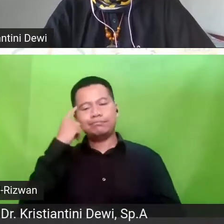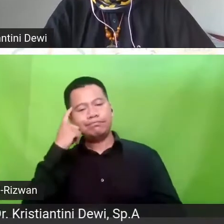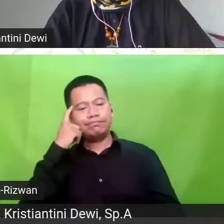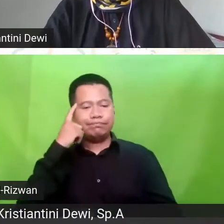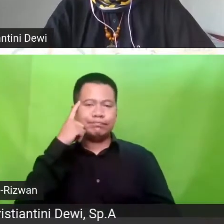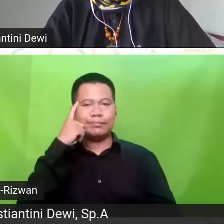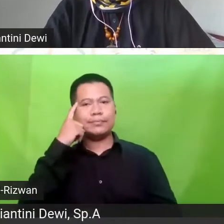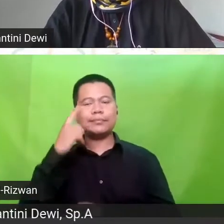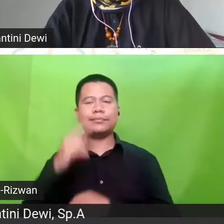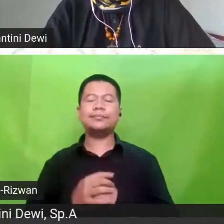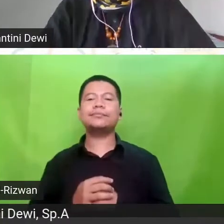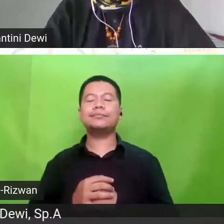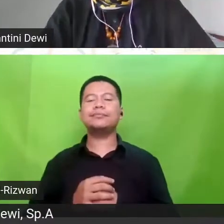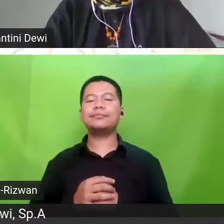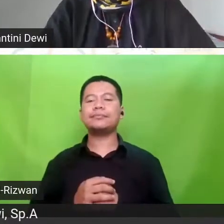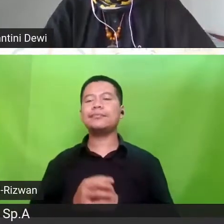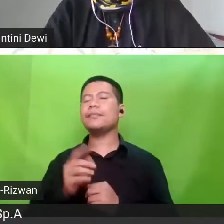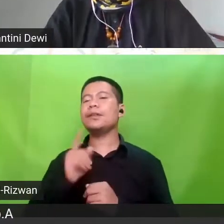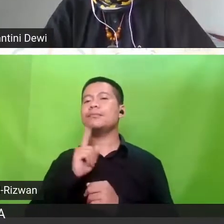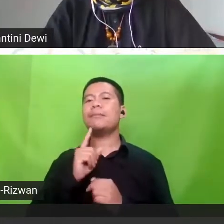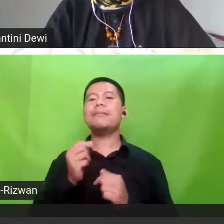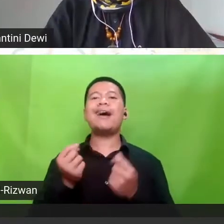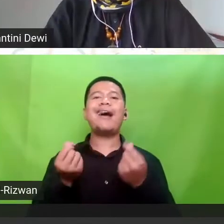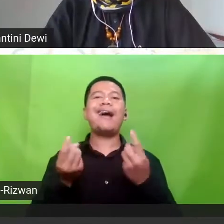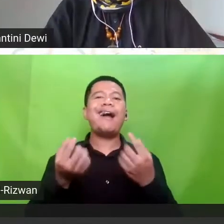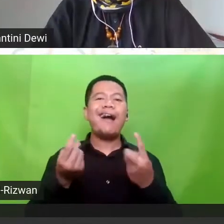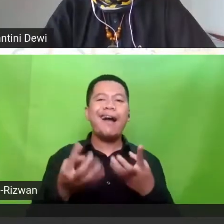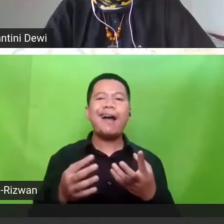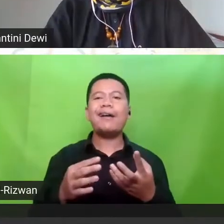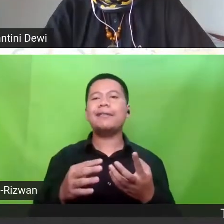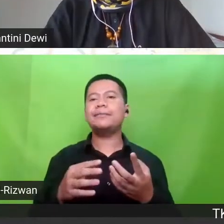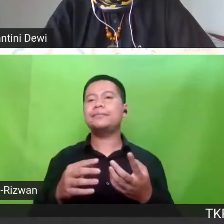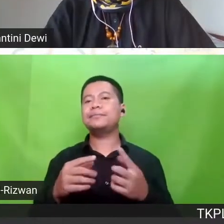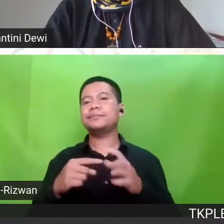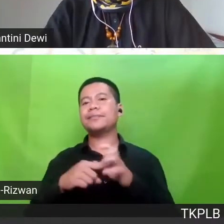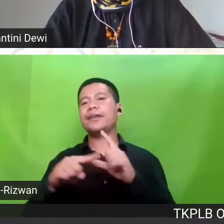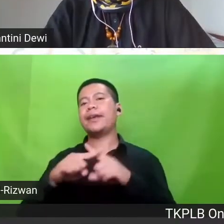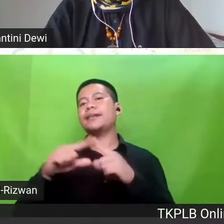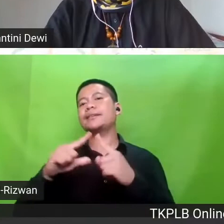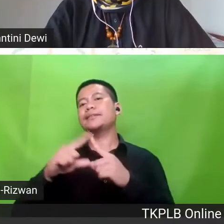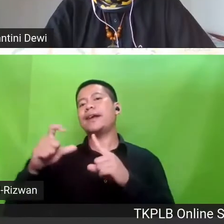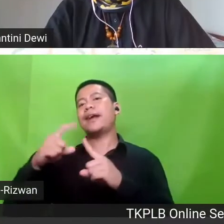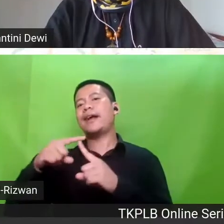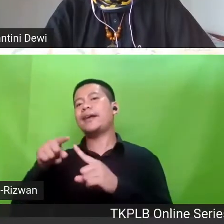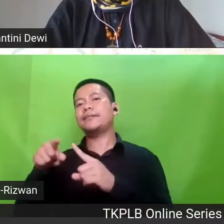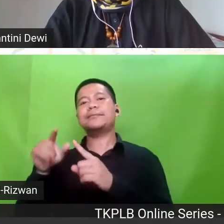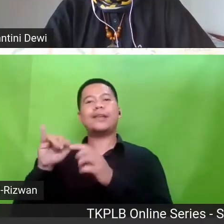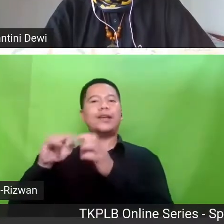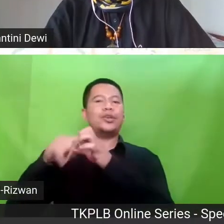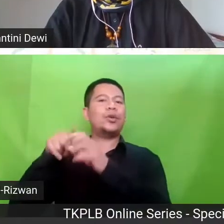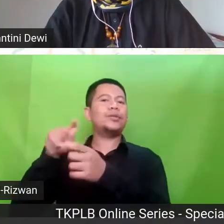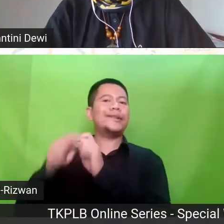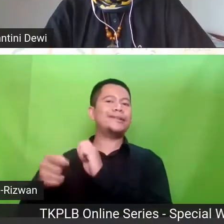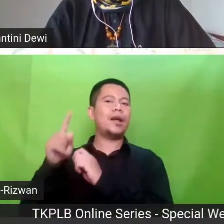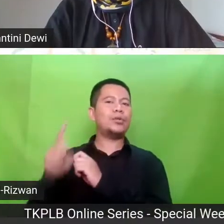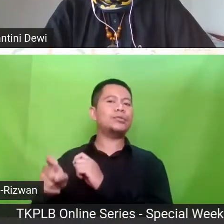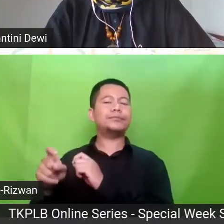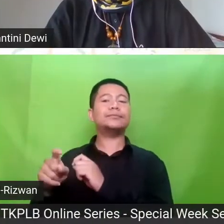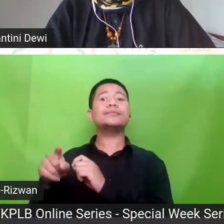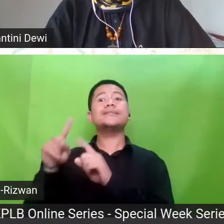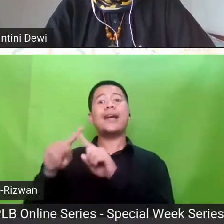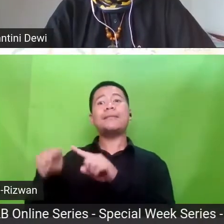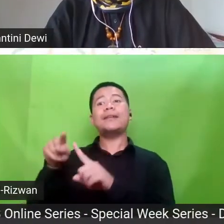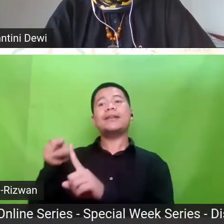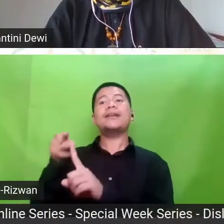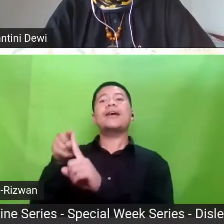Karena untuk angka yang kemudian eksak sebagai angka IQ-nya harus dites. Tapi itu bisa jadi patokan. Kenapa?